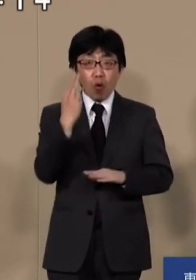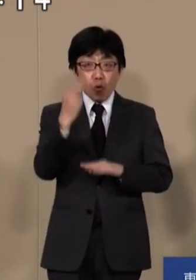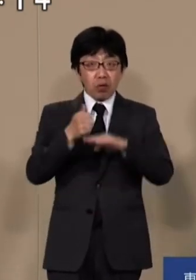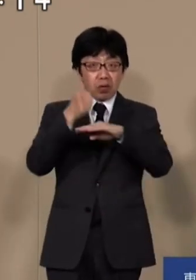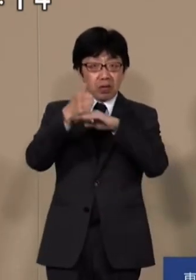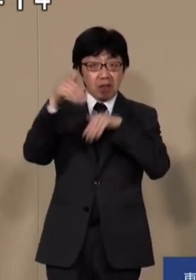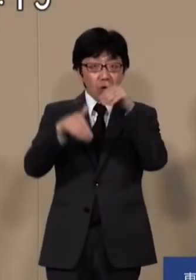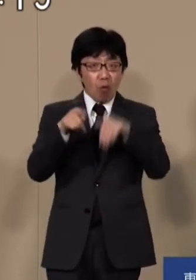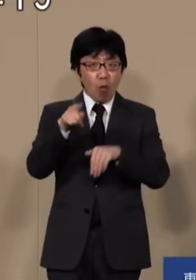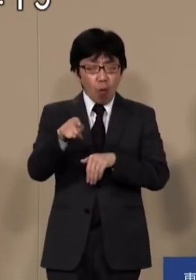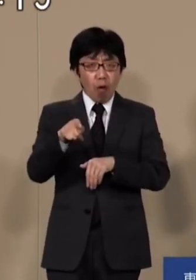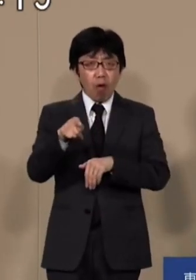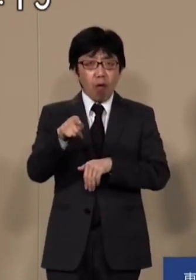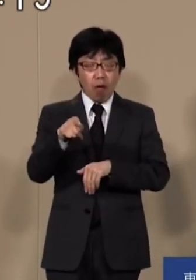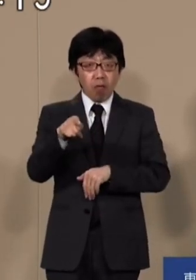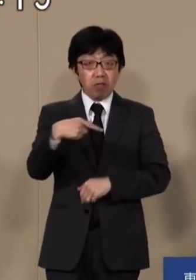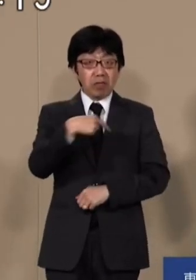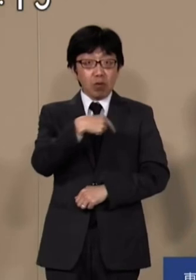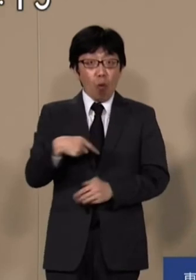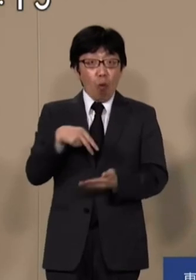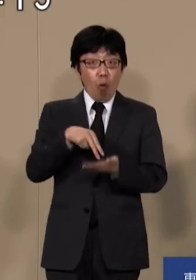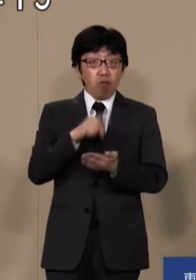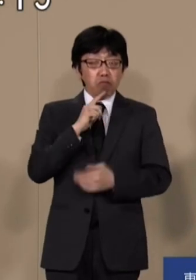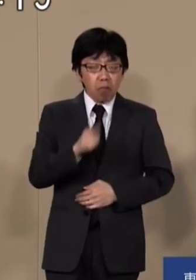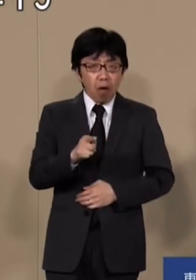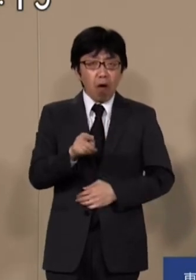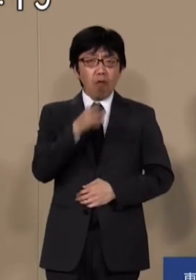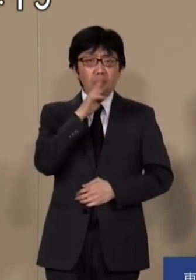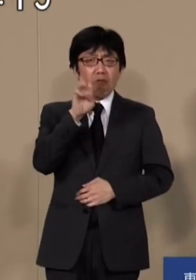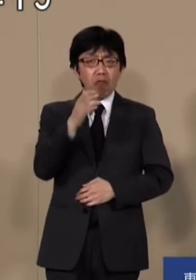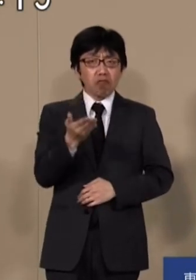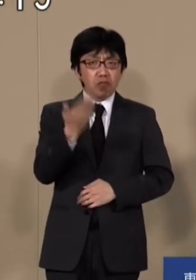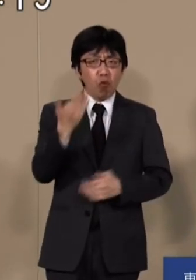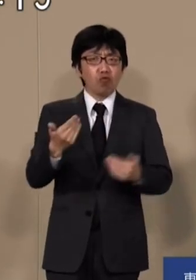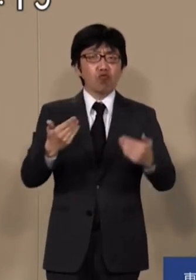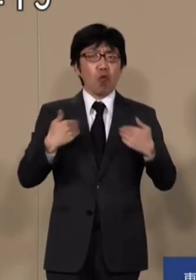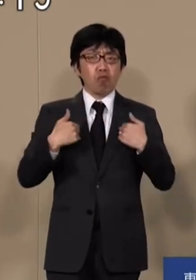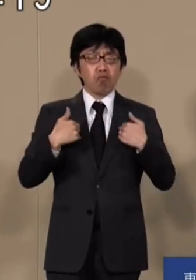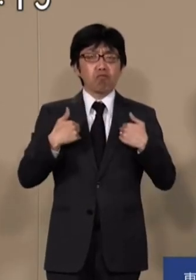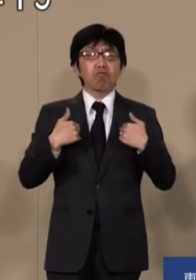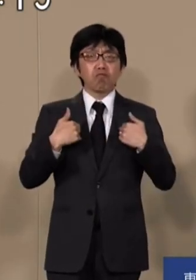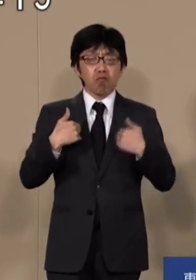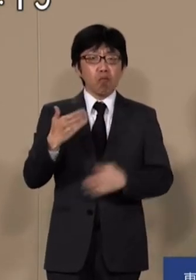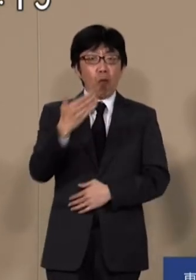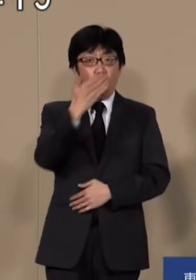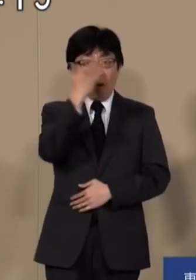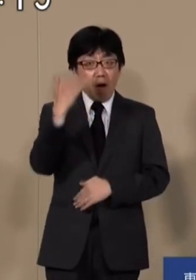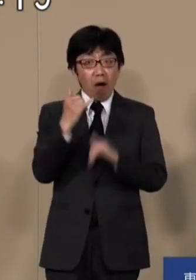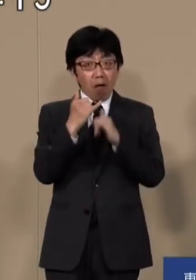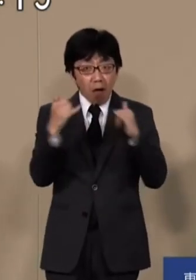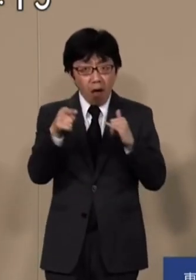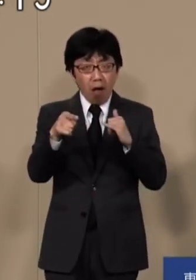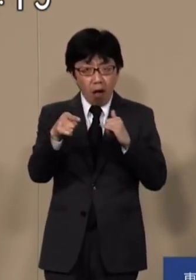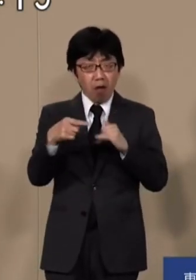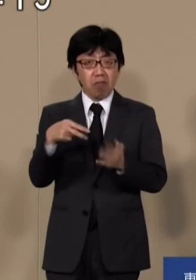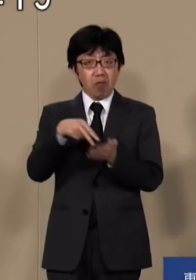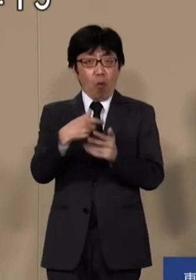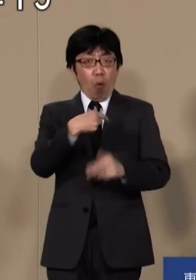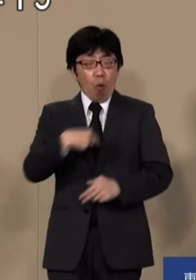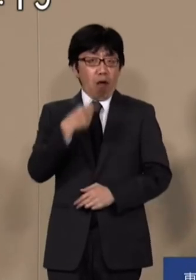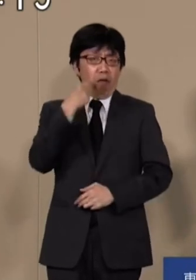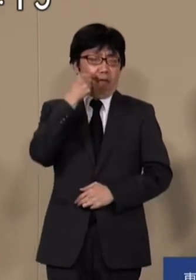選挙では立補については30歳以上でなければ立補ができません都事